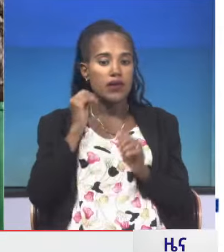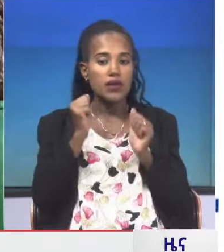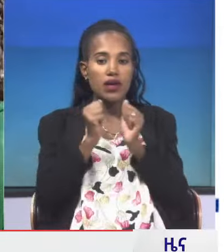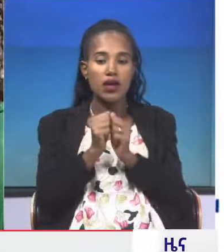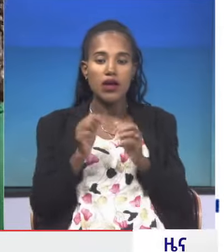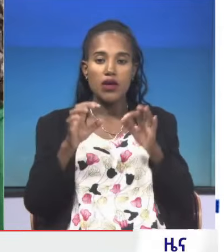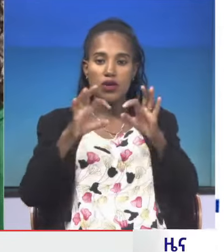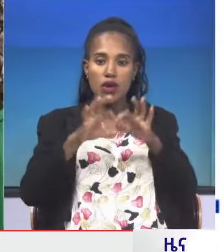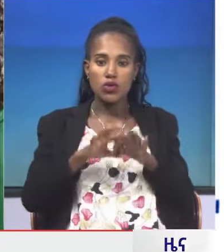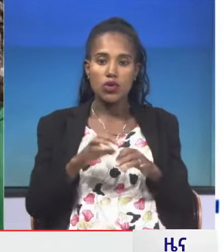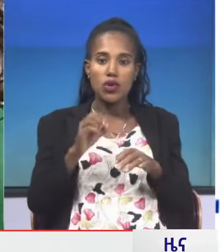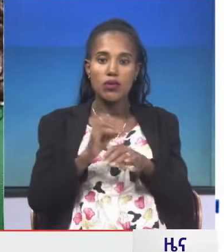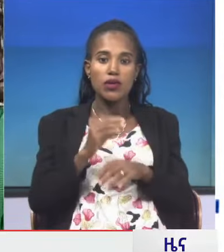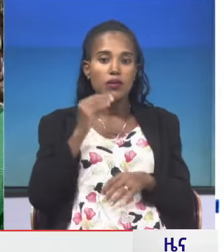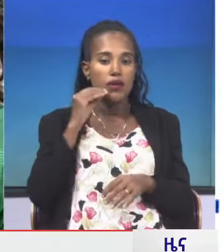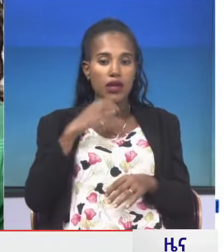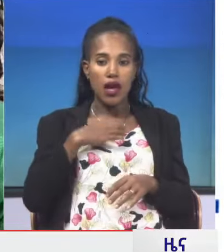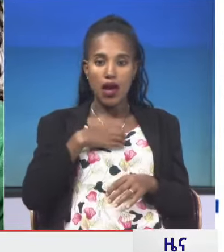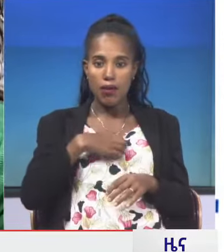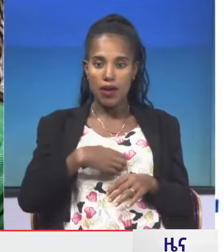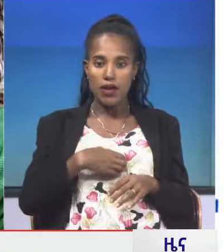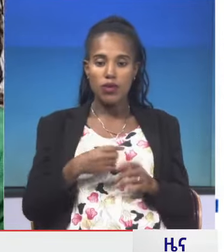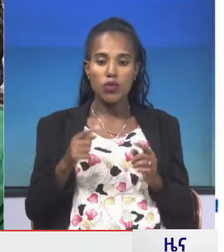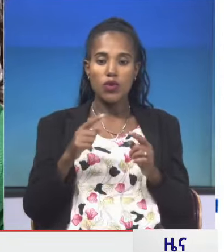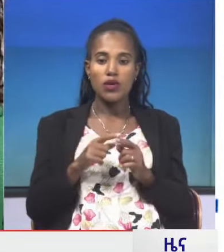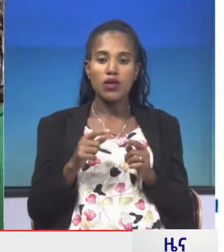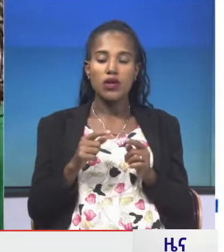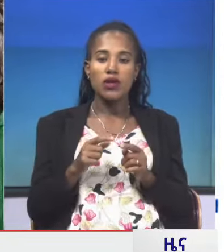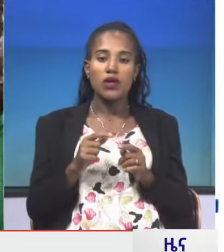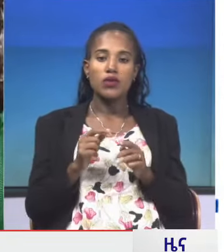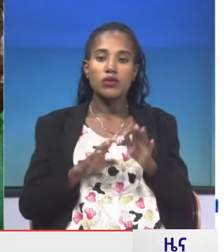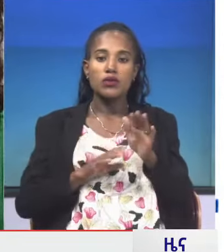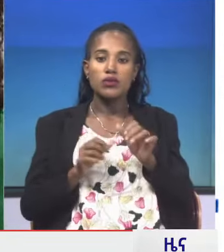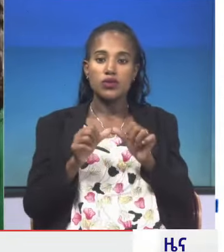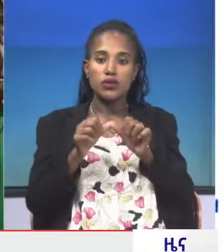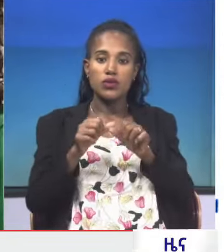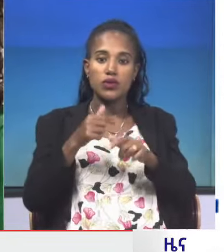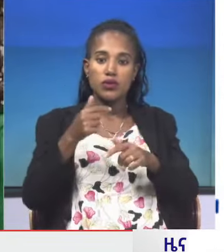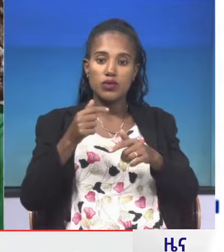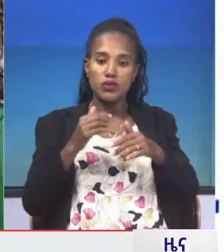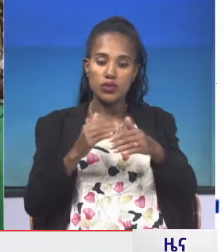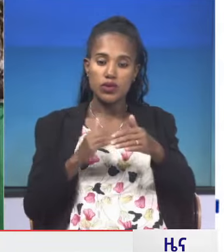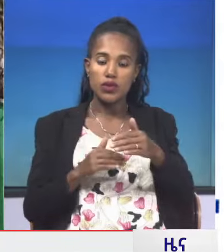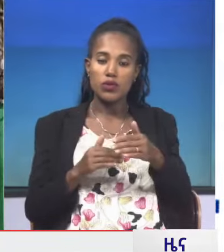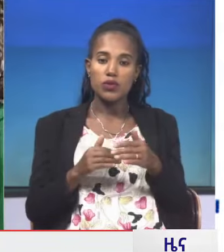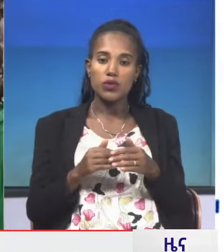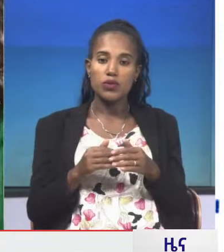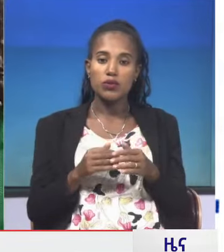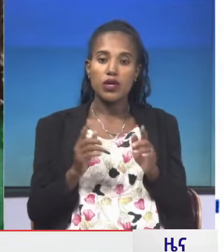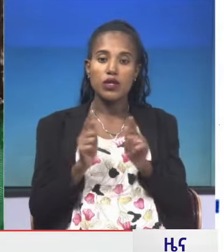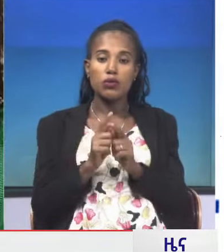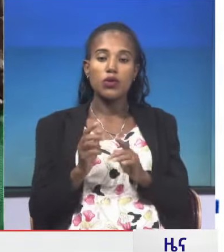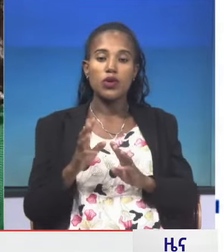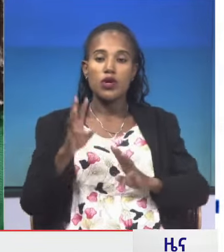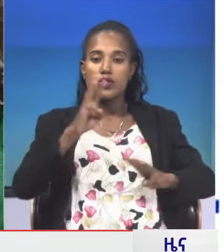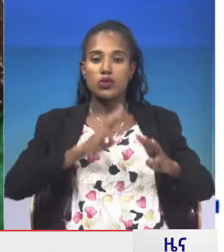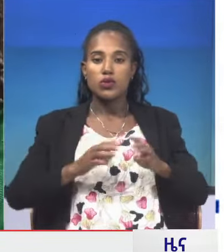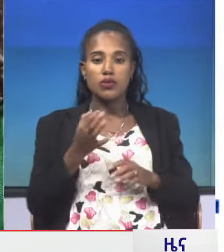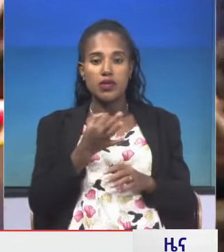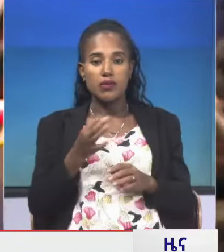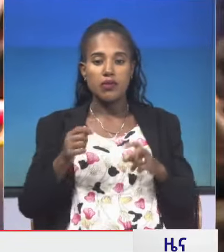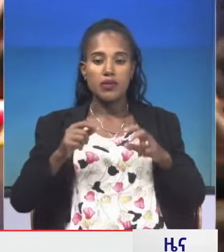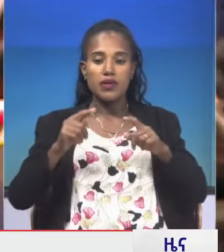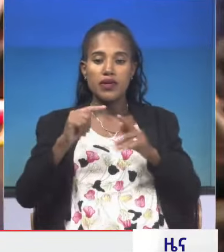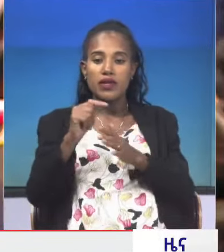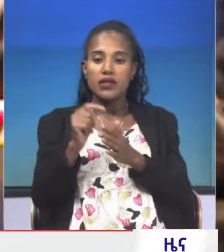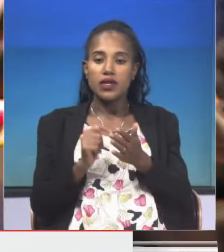ተያይዞ በምክር ቤት አባላት ወደ ኮንስተንሲ ሲወርዱ ያጋጠማቸው ችግሮችን በደንብ ተንትኖ